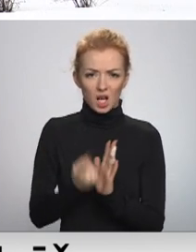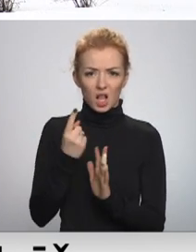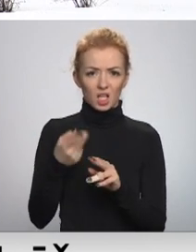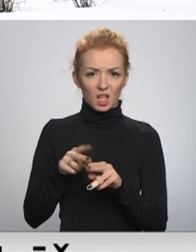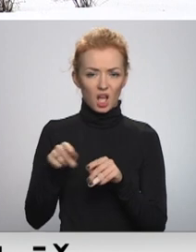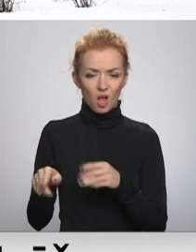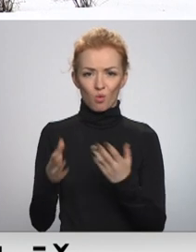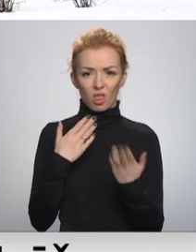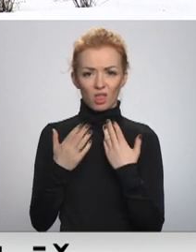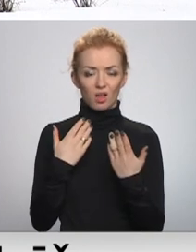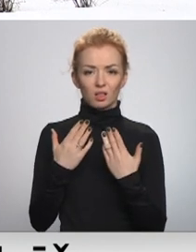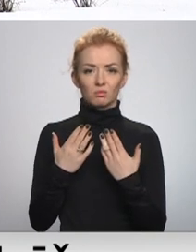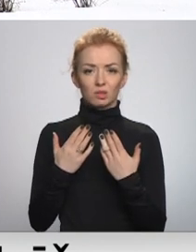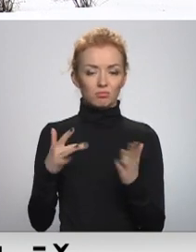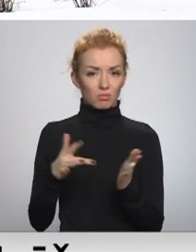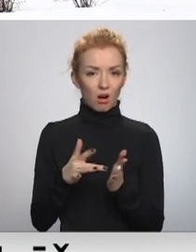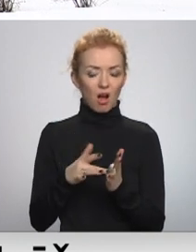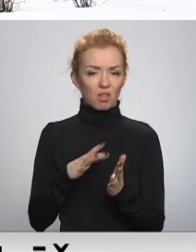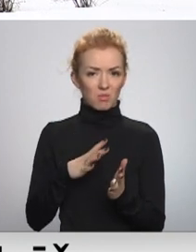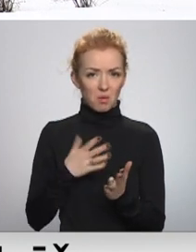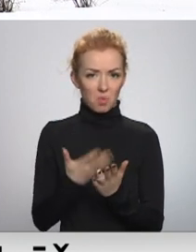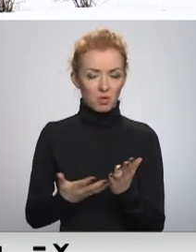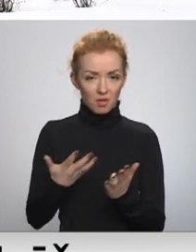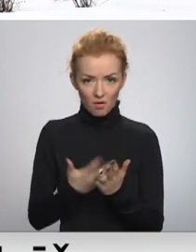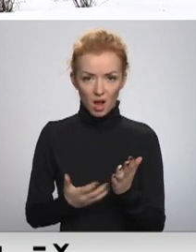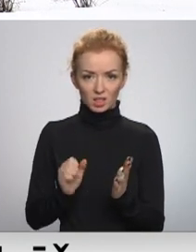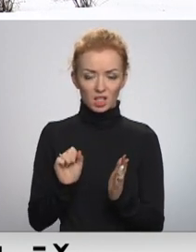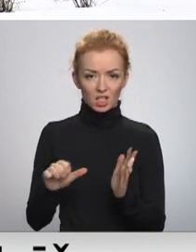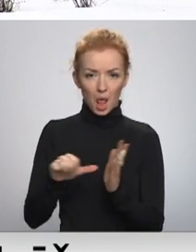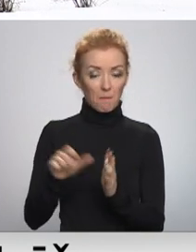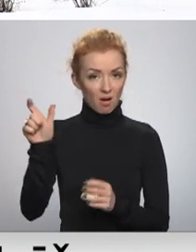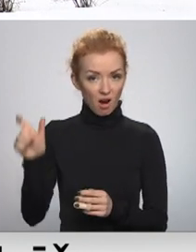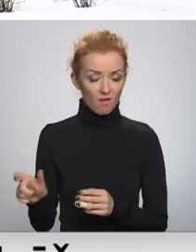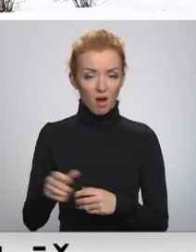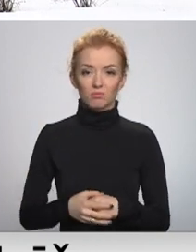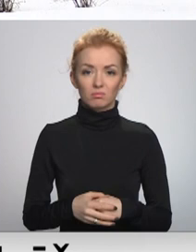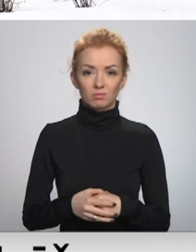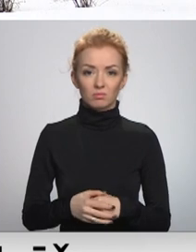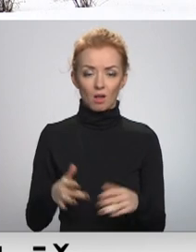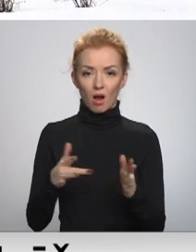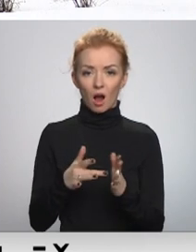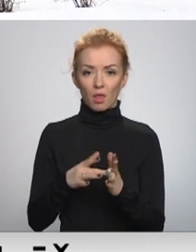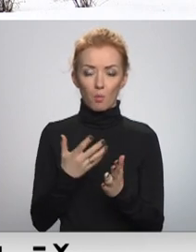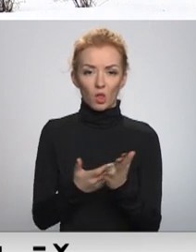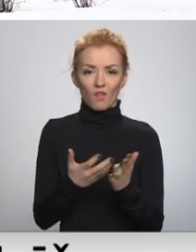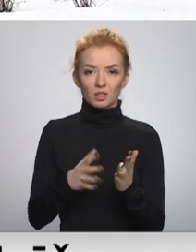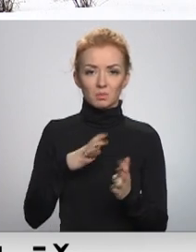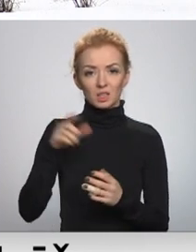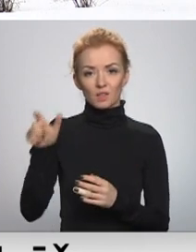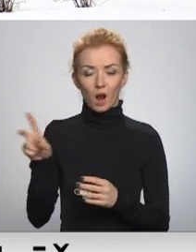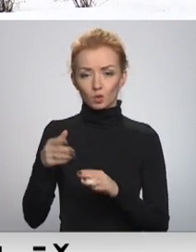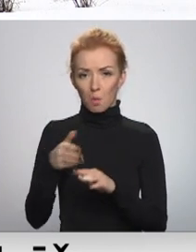motivēja, kāda bija motivācija slepkavām, kāda bija motivācija malāstāvētājiem, kāda bija